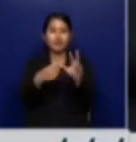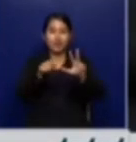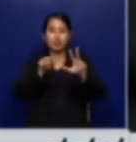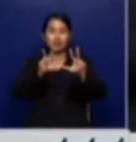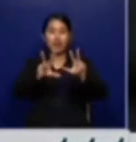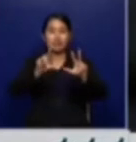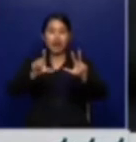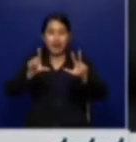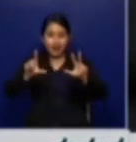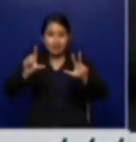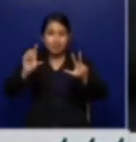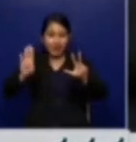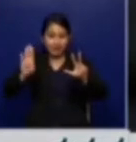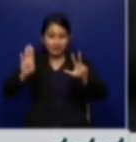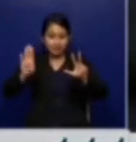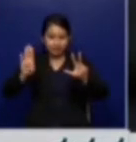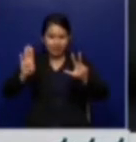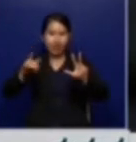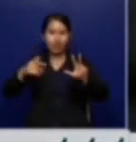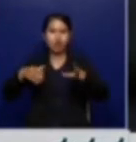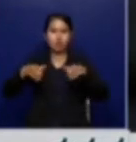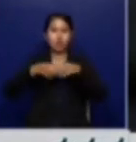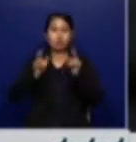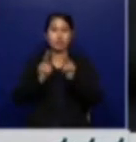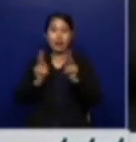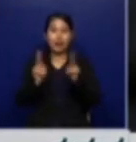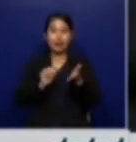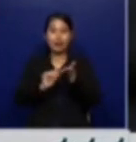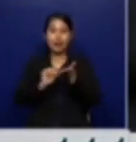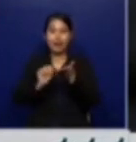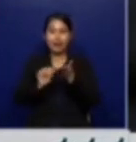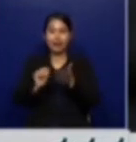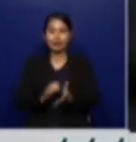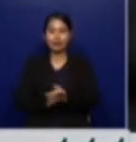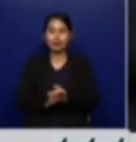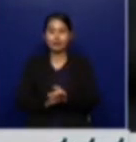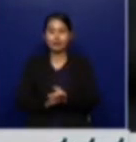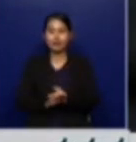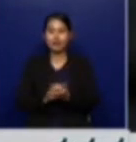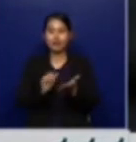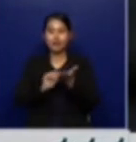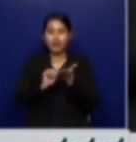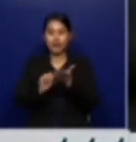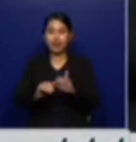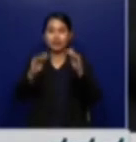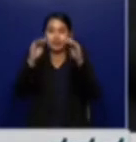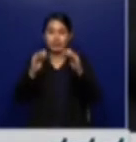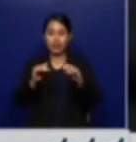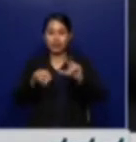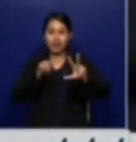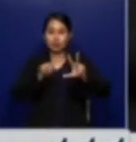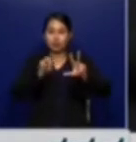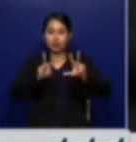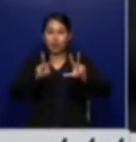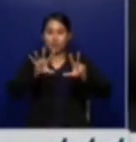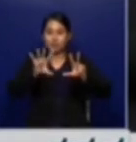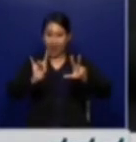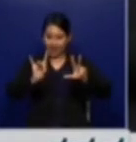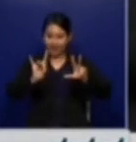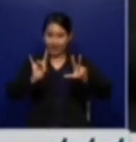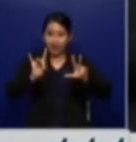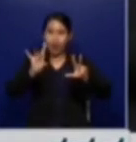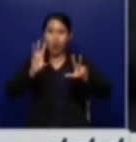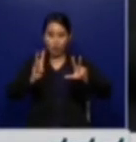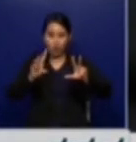านกรรมาธิการไปแก้ไขยอดงบประมาณที่ตั้งไว้เหลือ 3.286 ล้าน